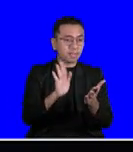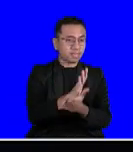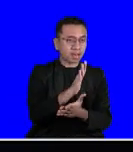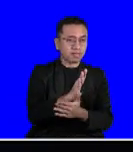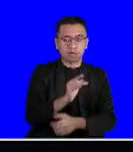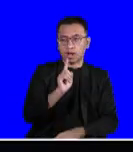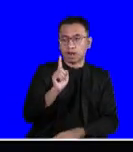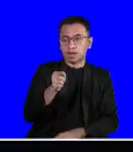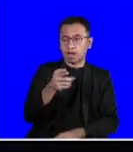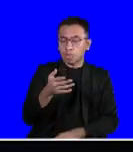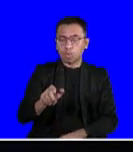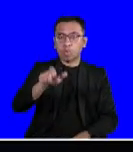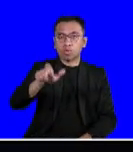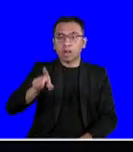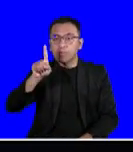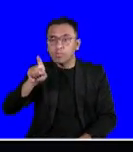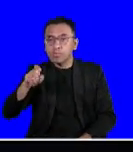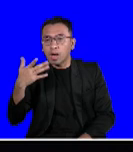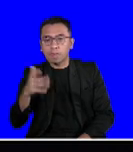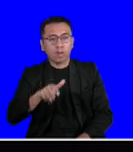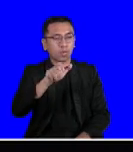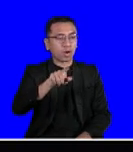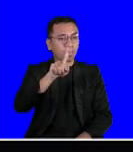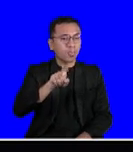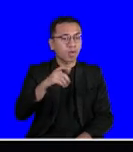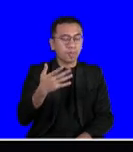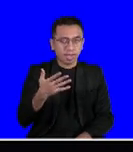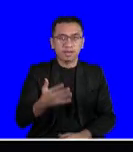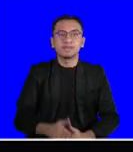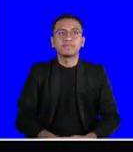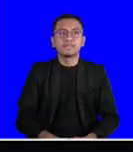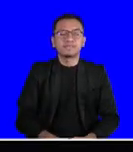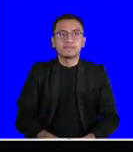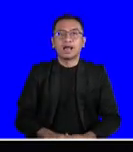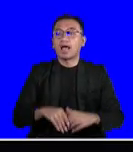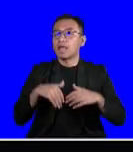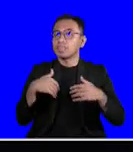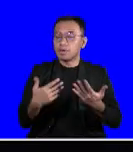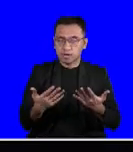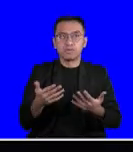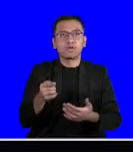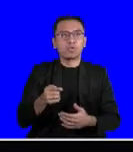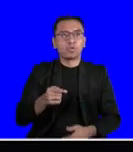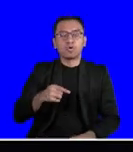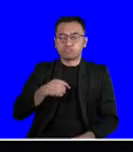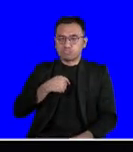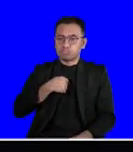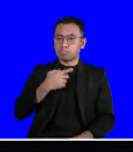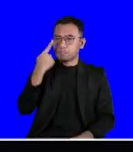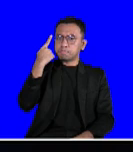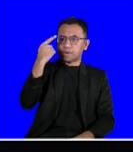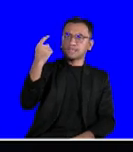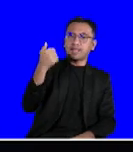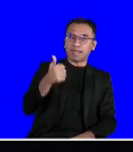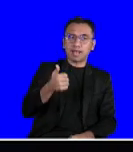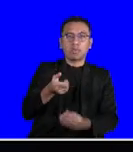fokus pada kebutuhan konsumen, ya. Asalkan kita juga yakin pada value yang kita akan berikan melalui bisnis kuliner